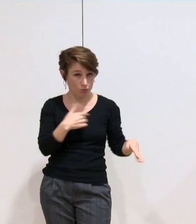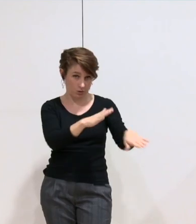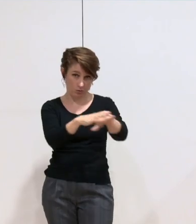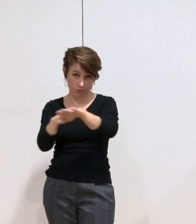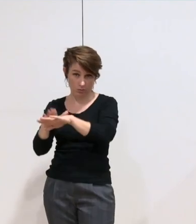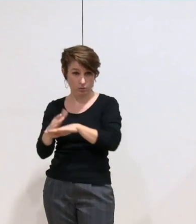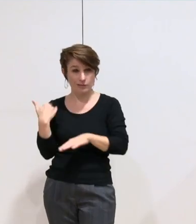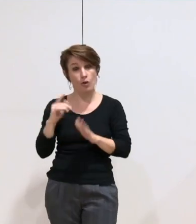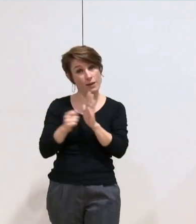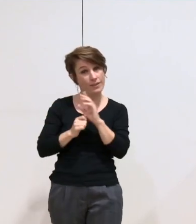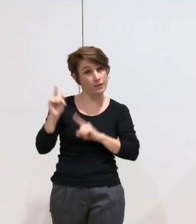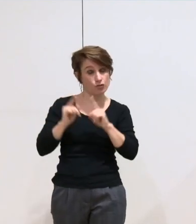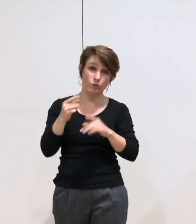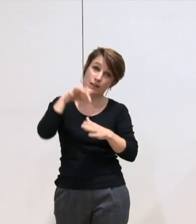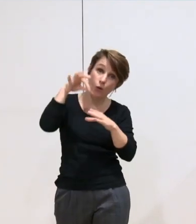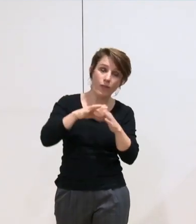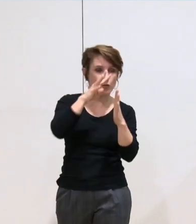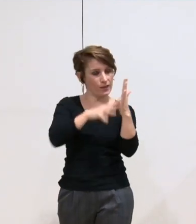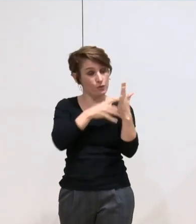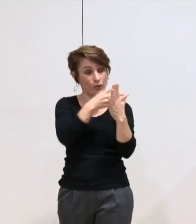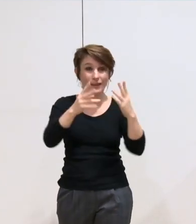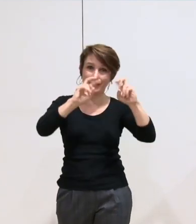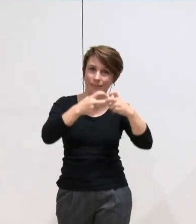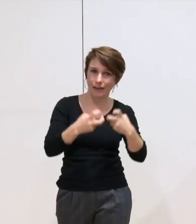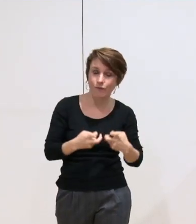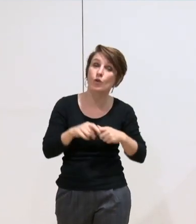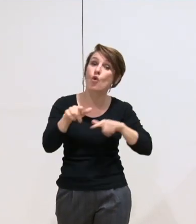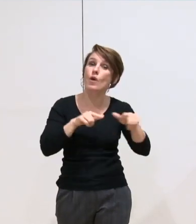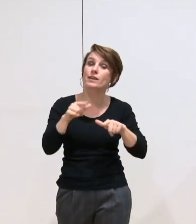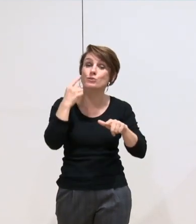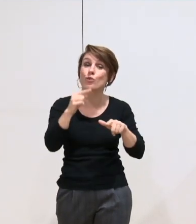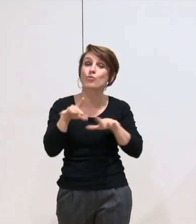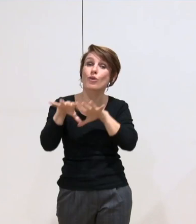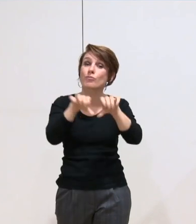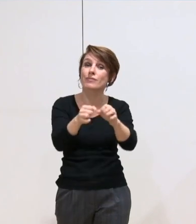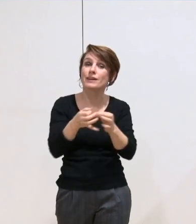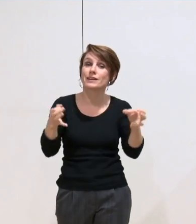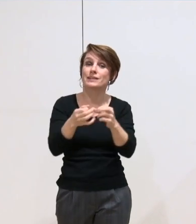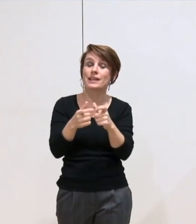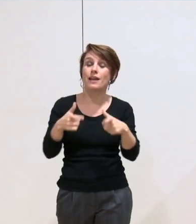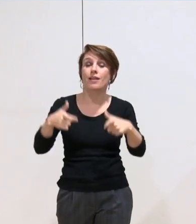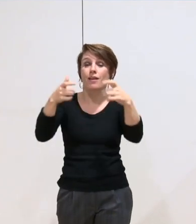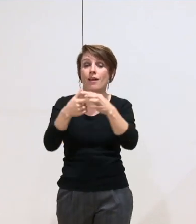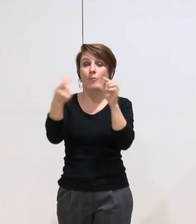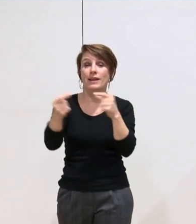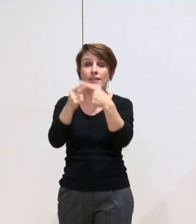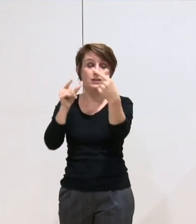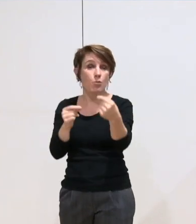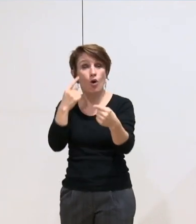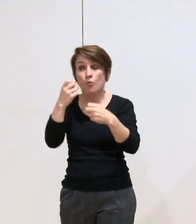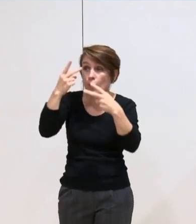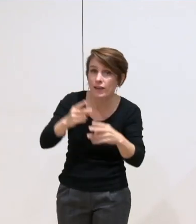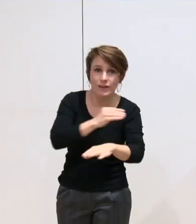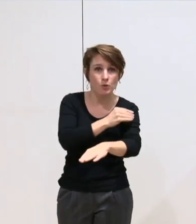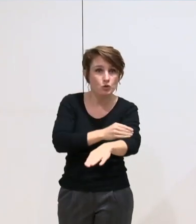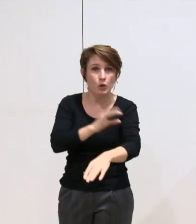tarifaire avec une utilisation du Palais des Sports sur différents modes, événements sportifs ou non sportifs,